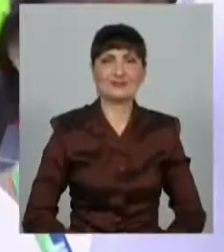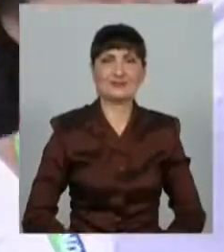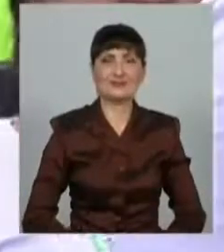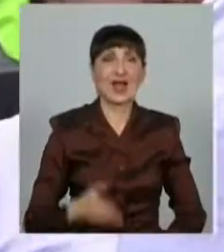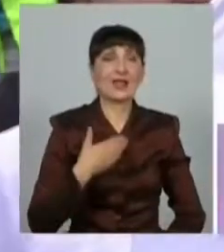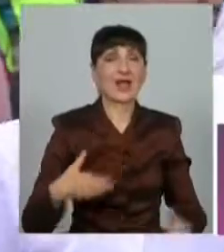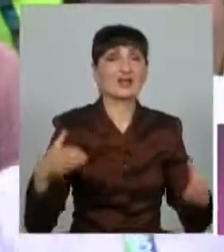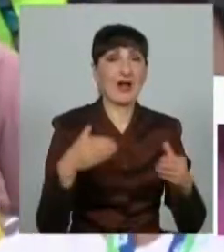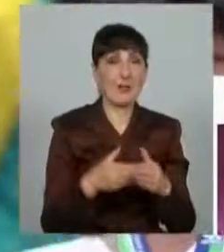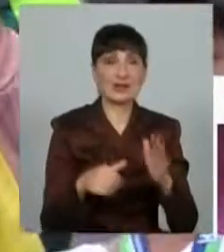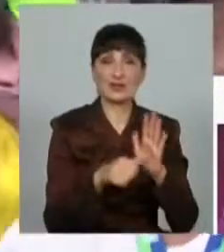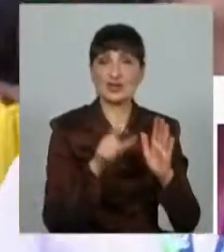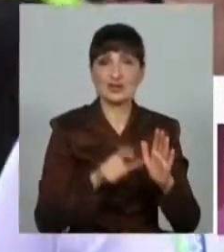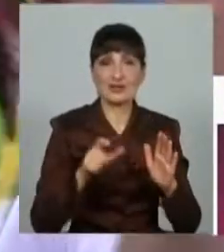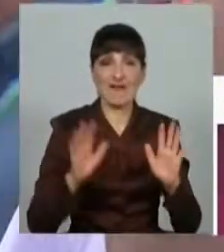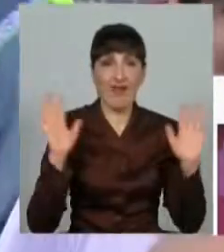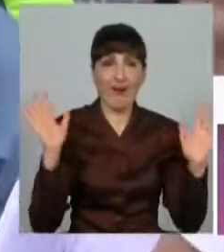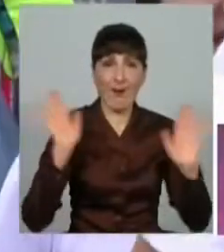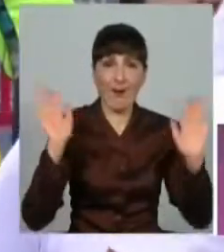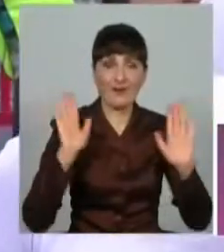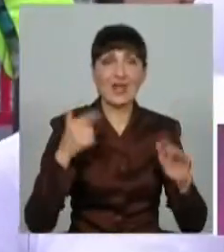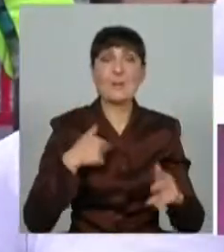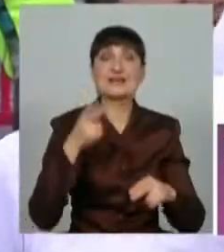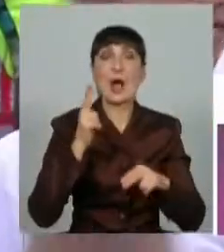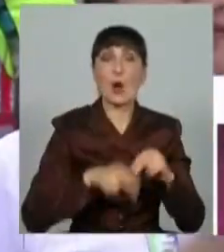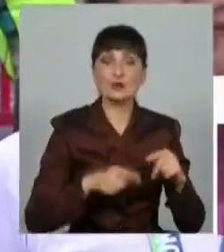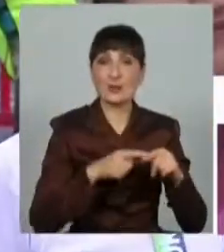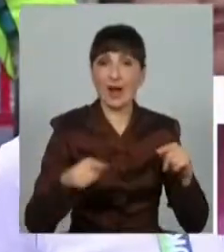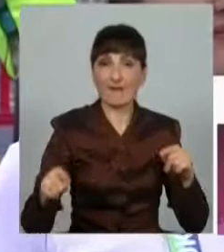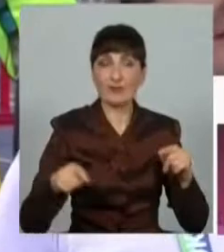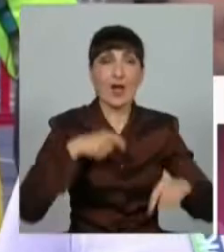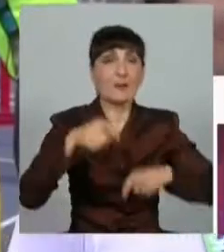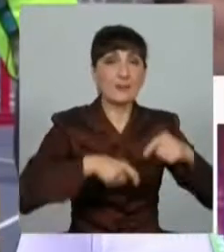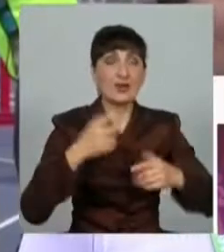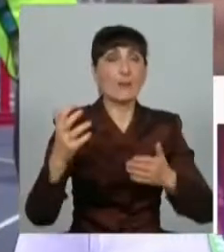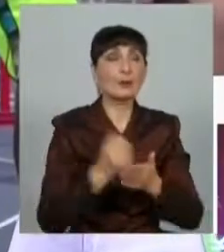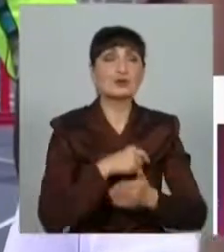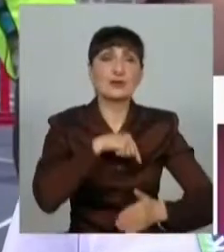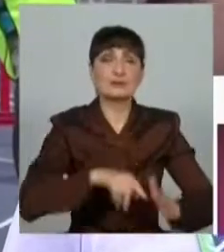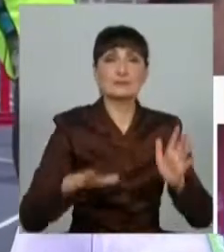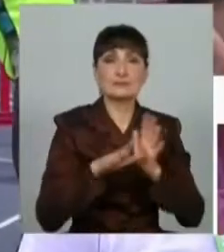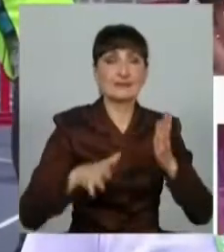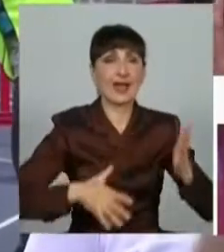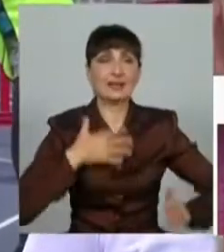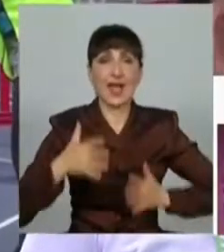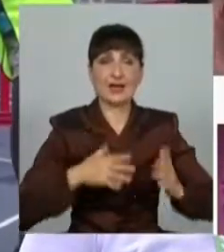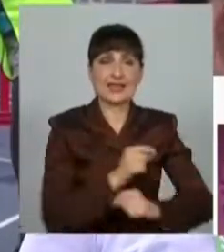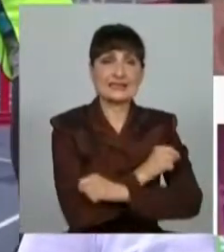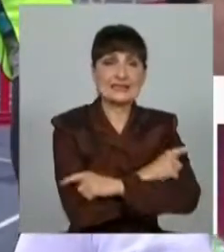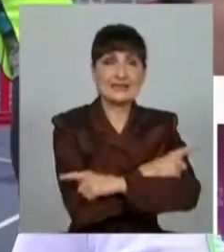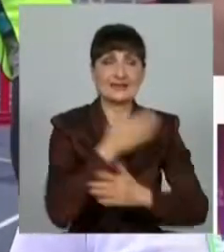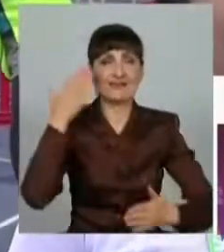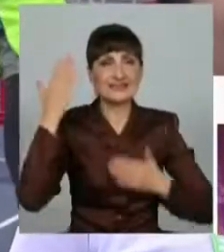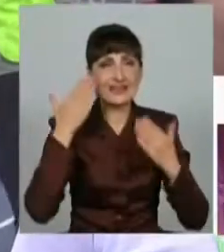Наша команда из 6 человек. Мы закончили марафон, пробежались, получили заряд бодрости, силы,